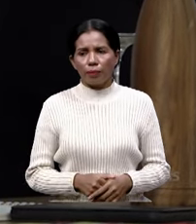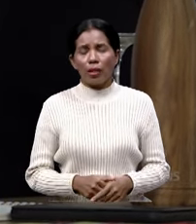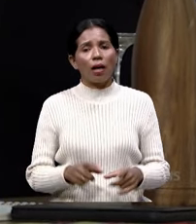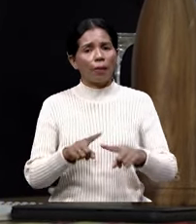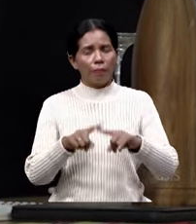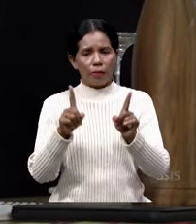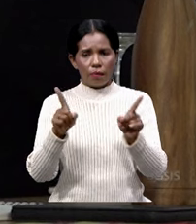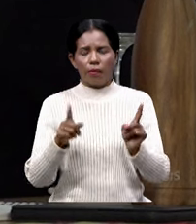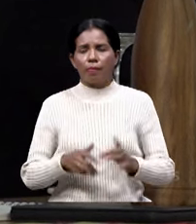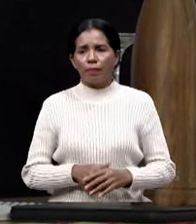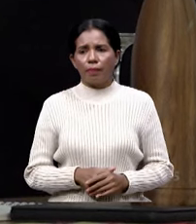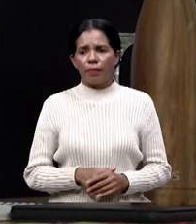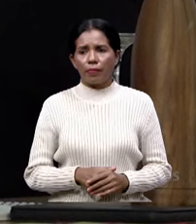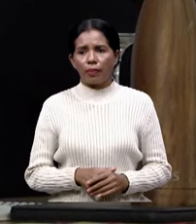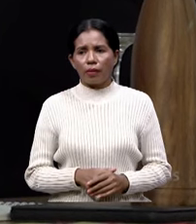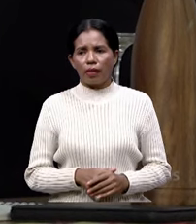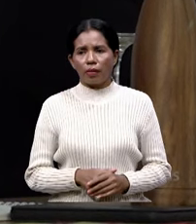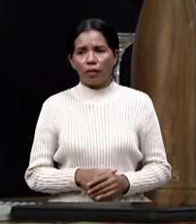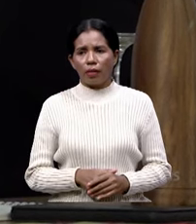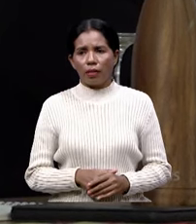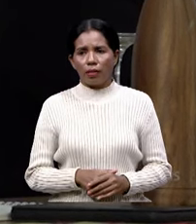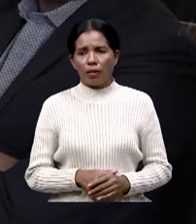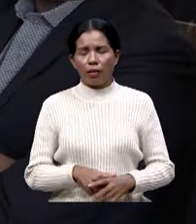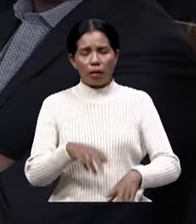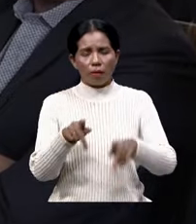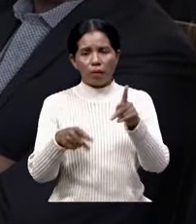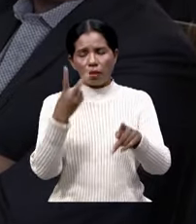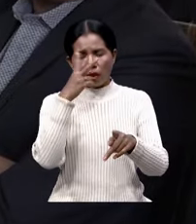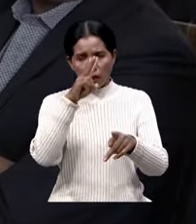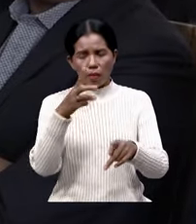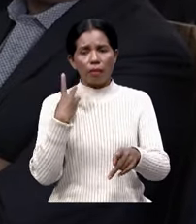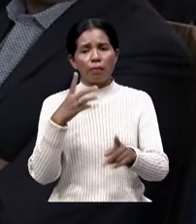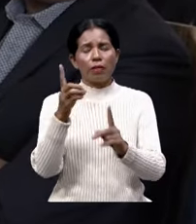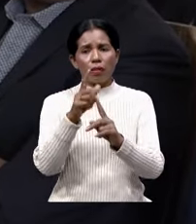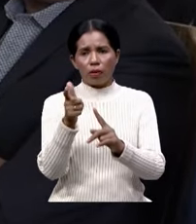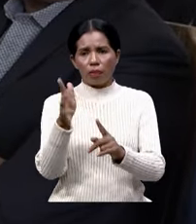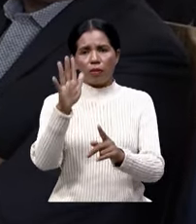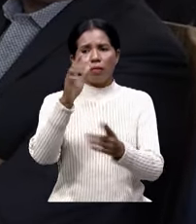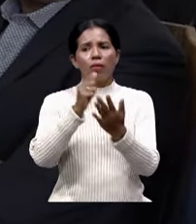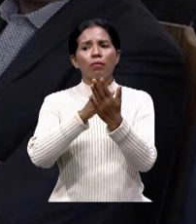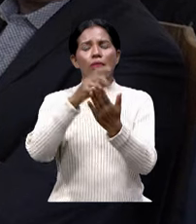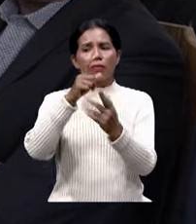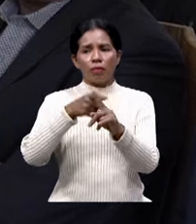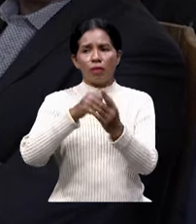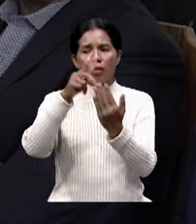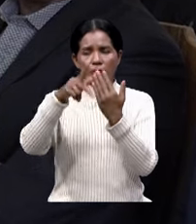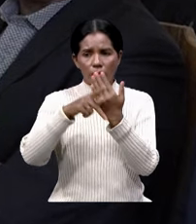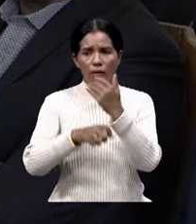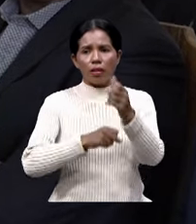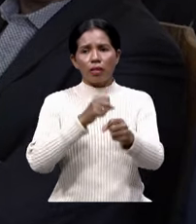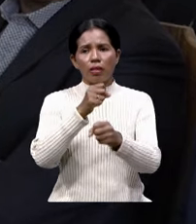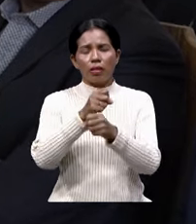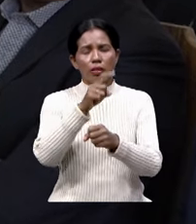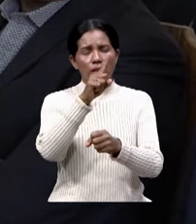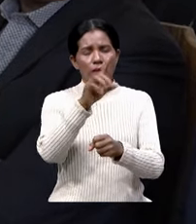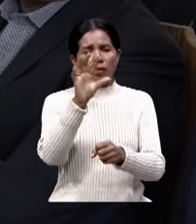Maybe, matan si tau ya kami ya. Loron Rono Resin 5 Fulang Abril tinan rihunida atu sia